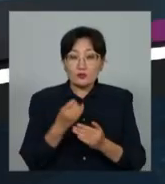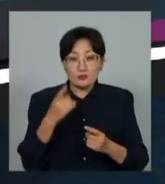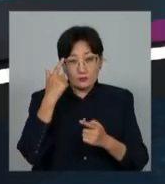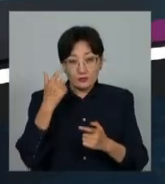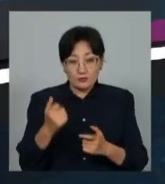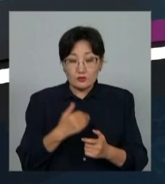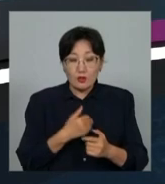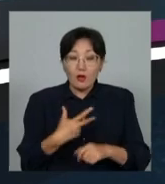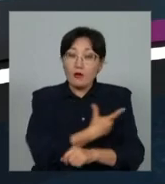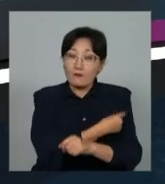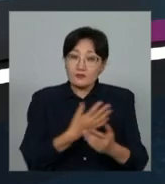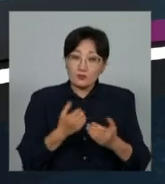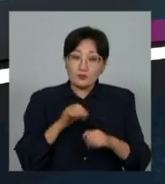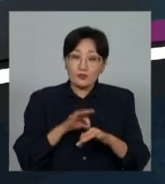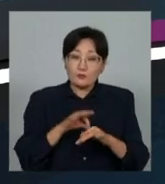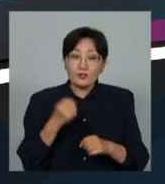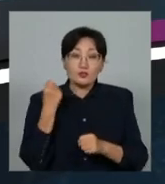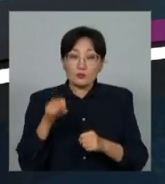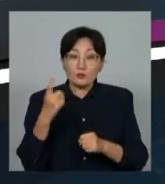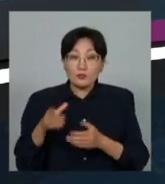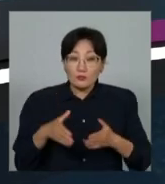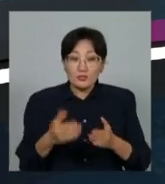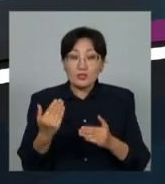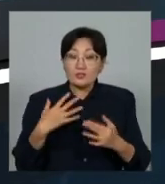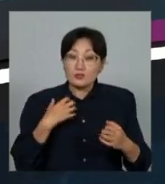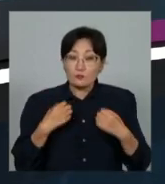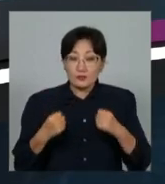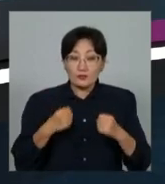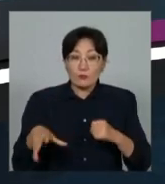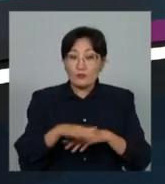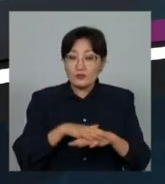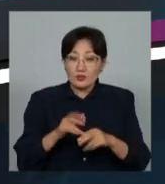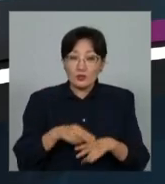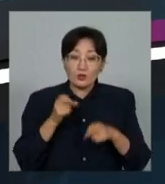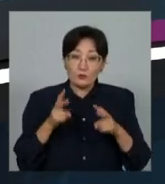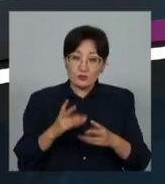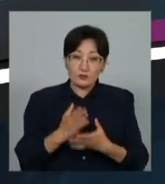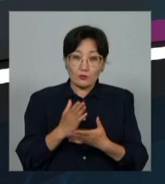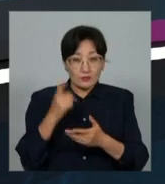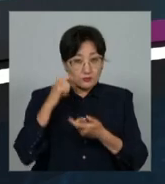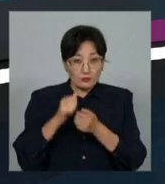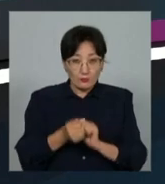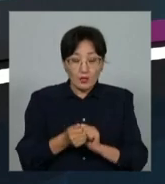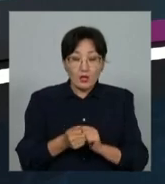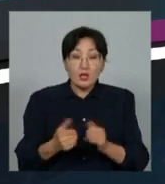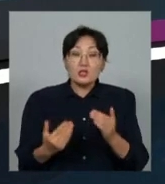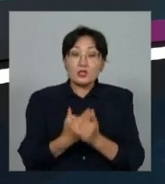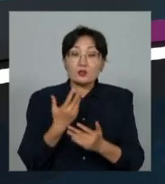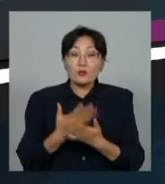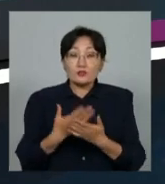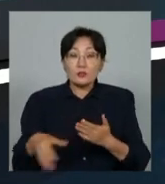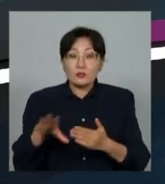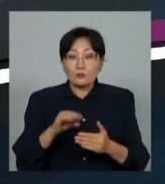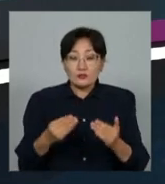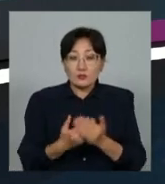естеріңізге салайын. Вакцина алу індетті жеңудің жалғыз жолы. Сіздің денсаулығыңыз бүкіл қоғамның қауіпсіздігі екенін есте ұстаңыз. Ал жаңалықтардан шыққан